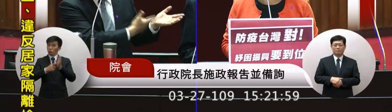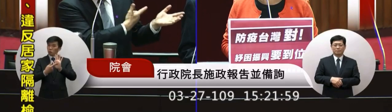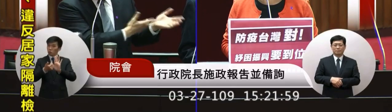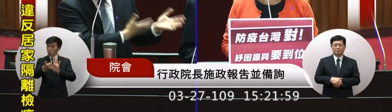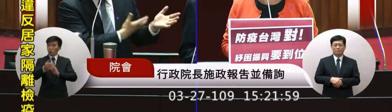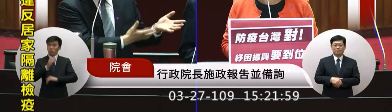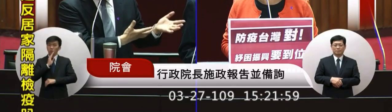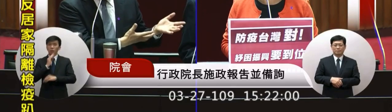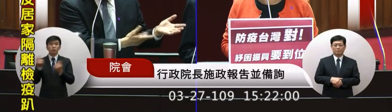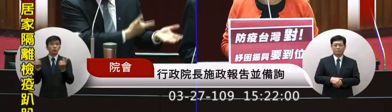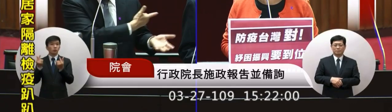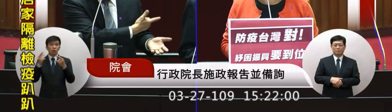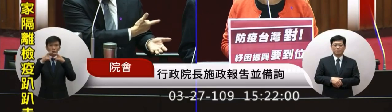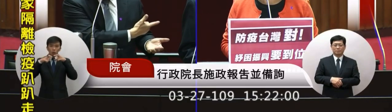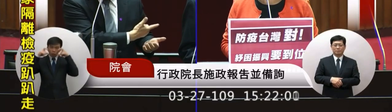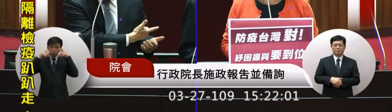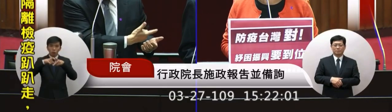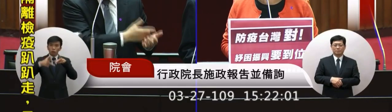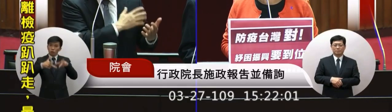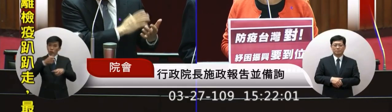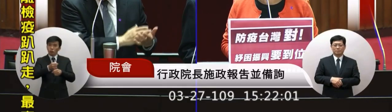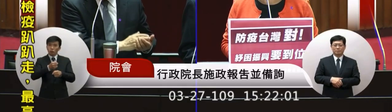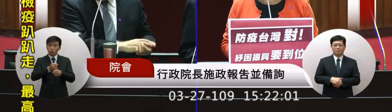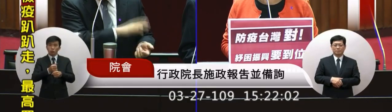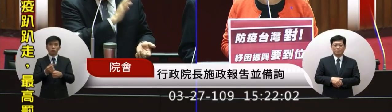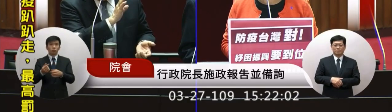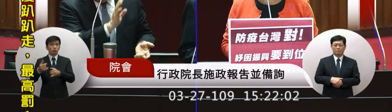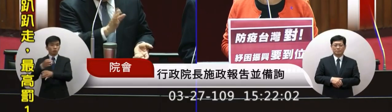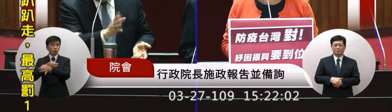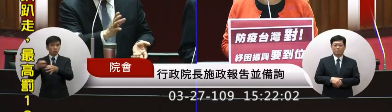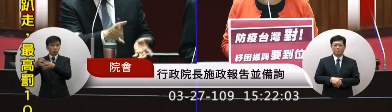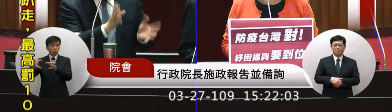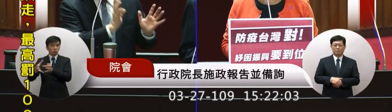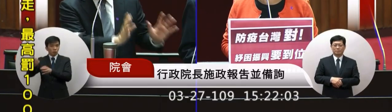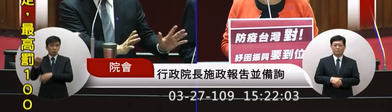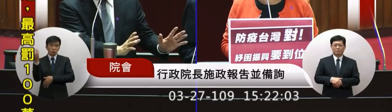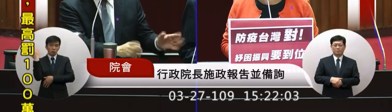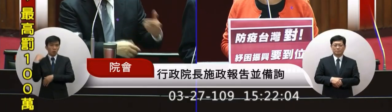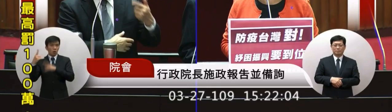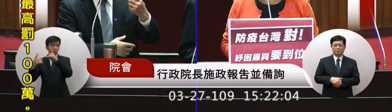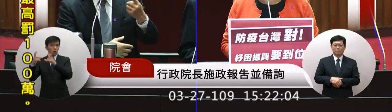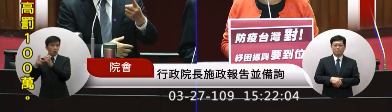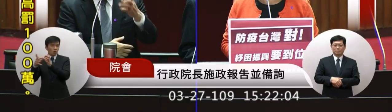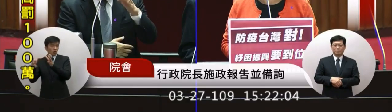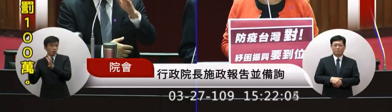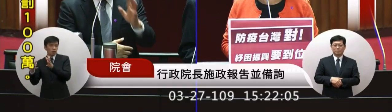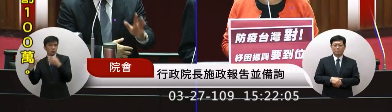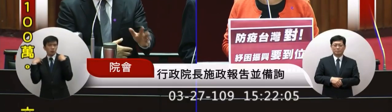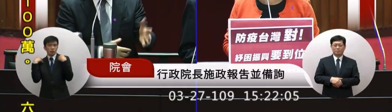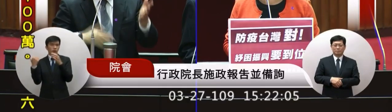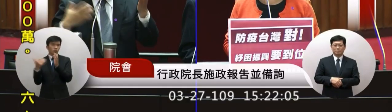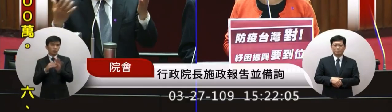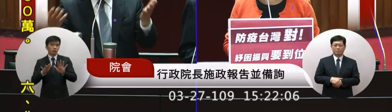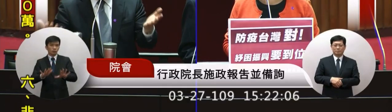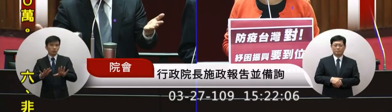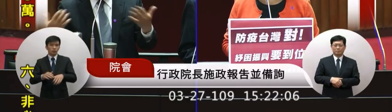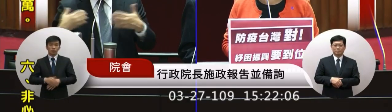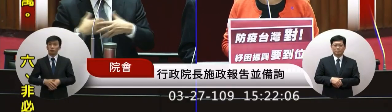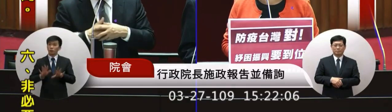如口罩的生产，我们经济部沈部长从过年就一直忙，到现在已经可以到